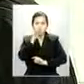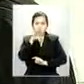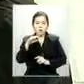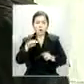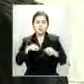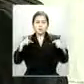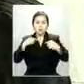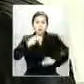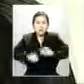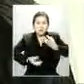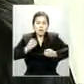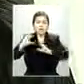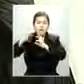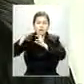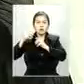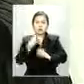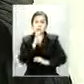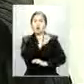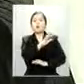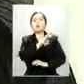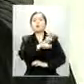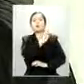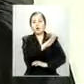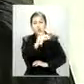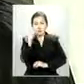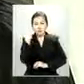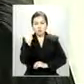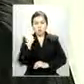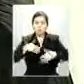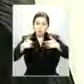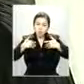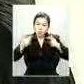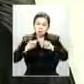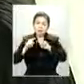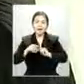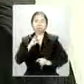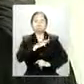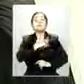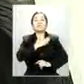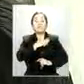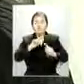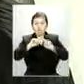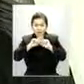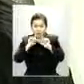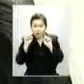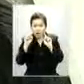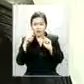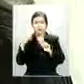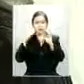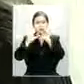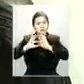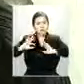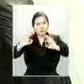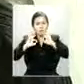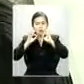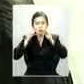ในแง่มุมของเขาโดยที่เป็นข้อมูลของเขาเองนะฮะทำให้แบบว่ามันสนุกสนานอะไรเงี้ยครับแต่ว่ามันก็มีใจความสำคัญบางอย่